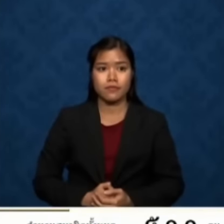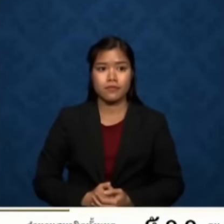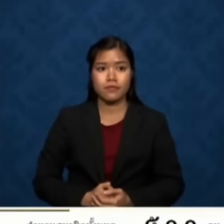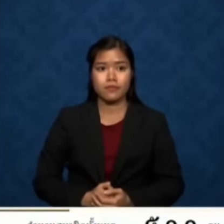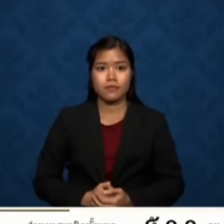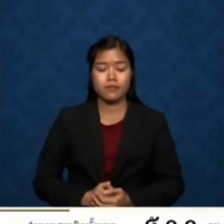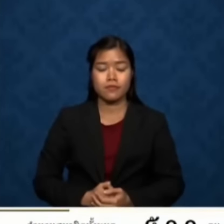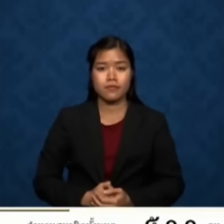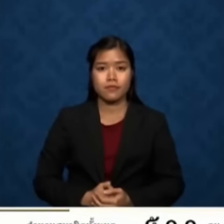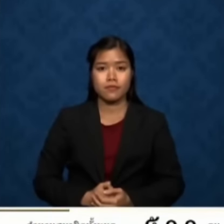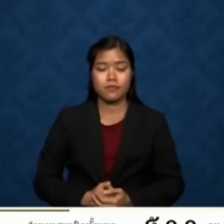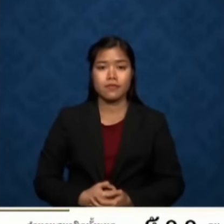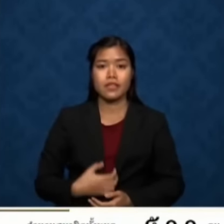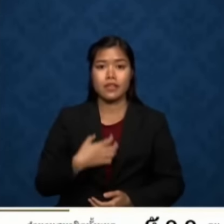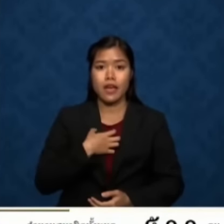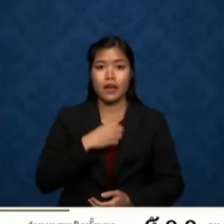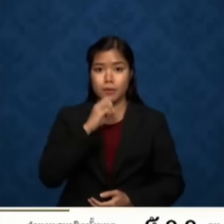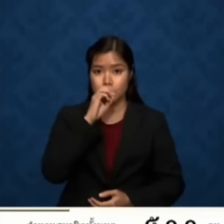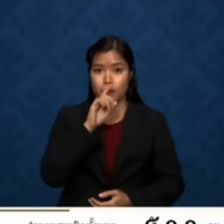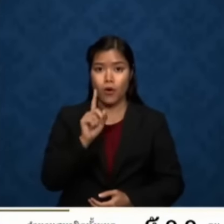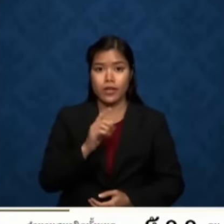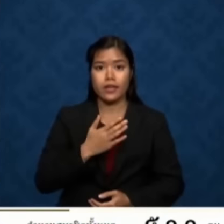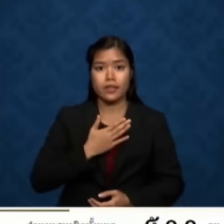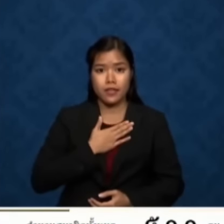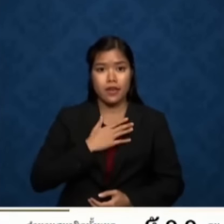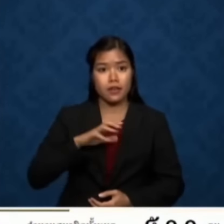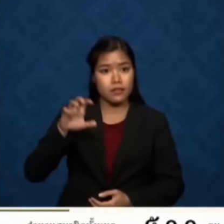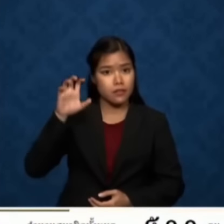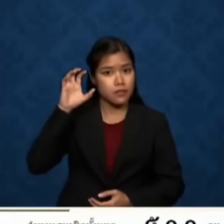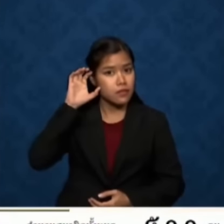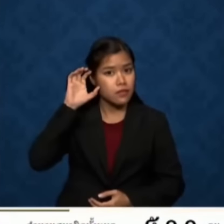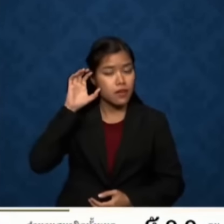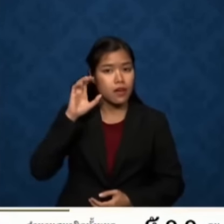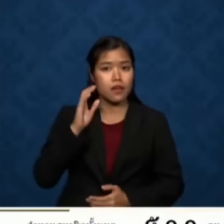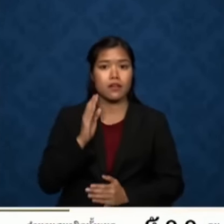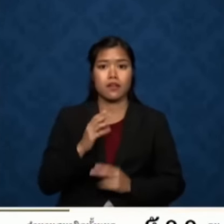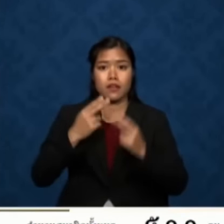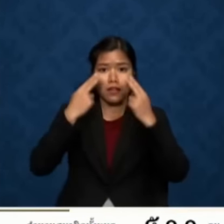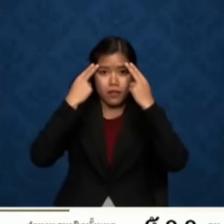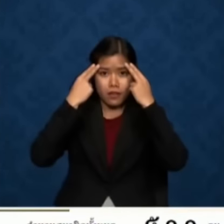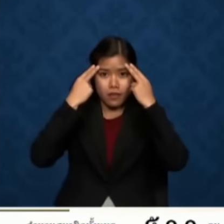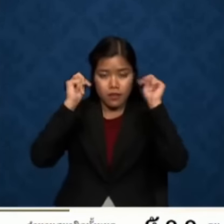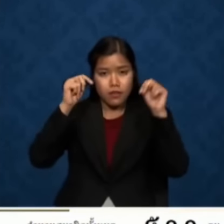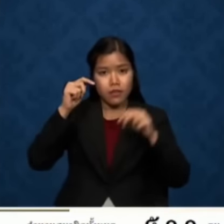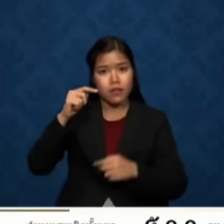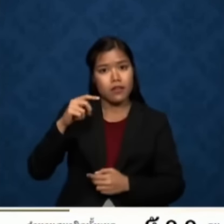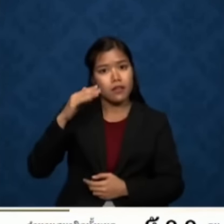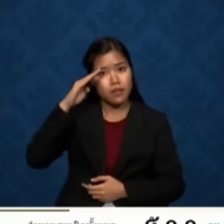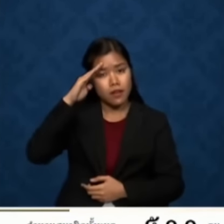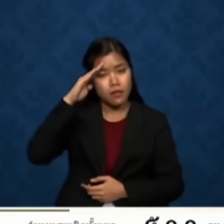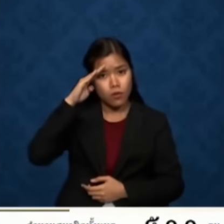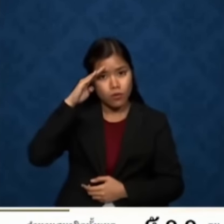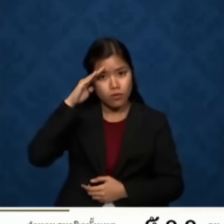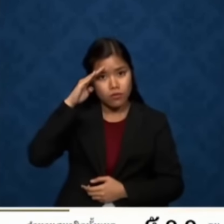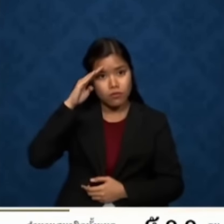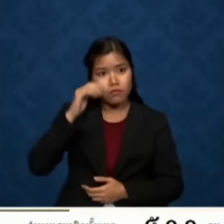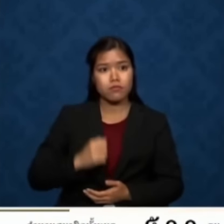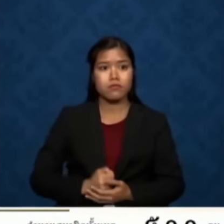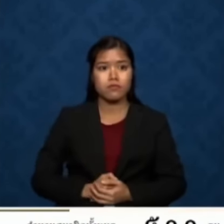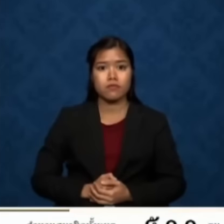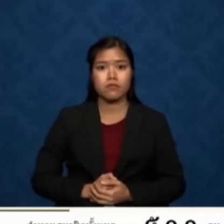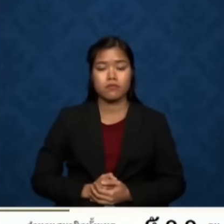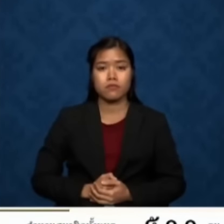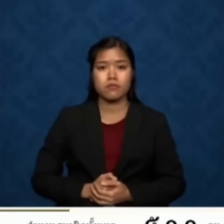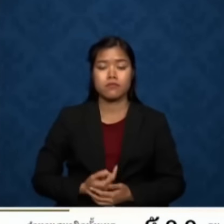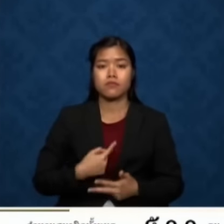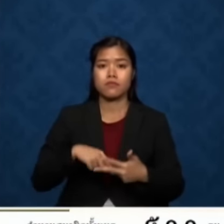ปแล้วก็อยากจะให้เรียนว่าผมก็เชื่อว่าท่านนายกประยุทธ์ท่านจุรินทร์และท่าน